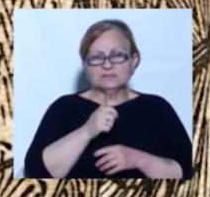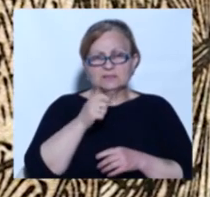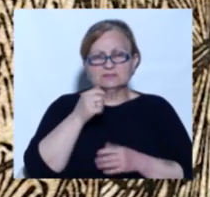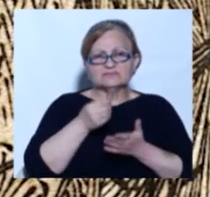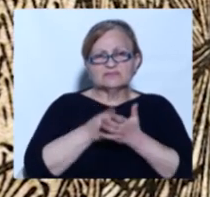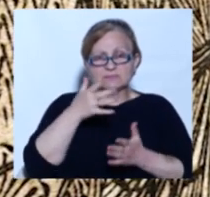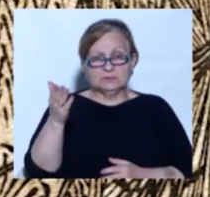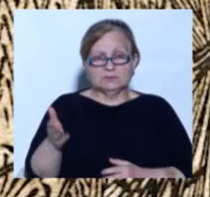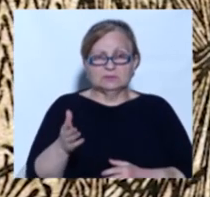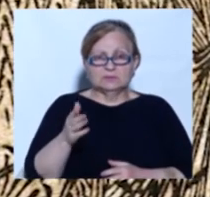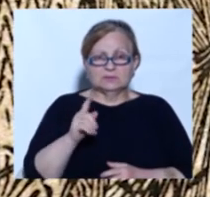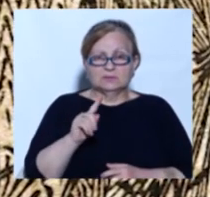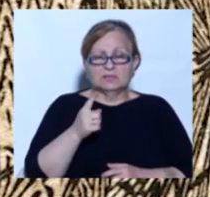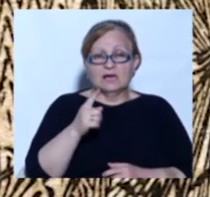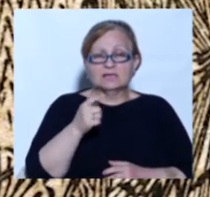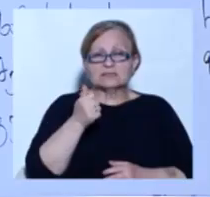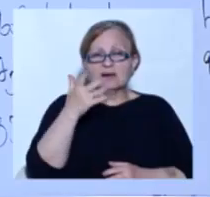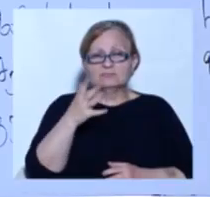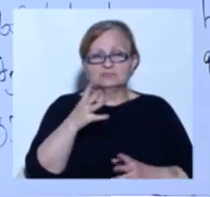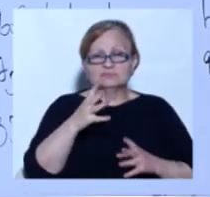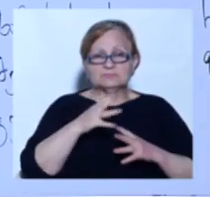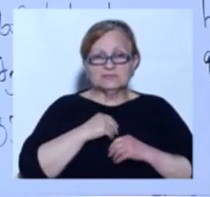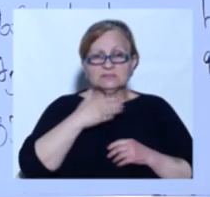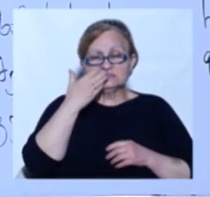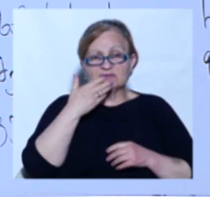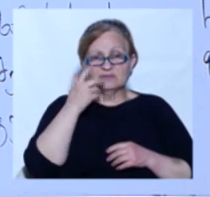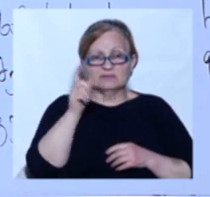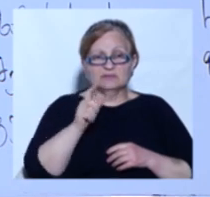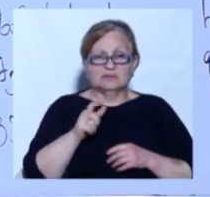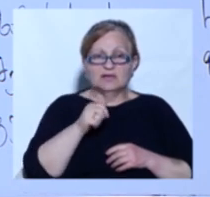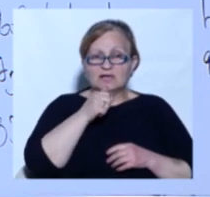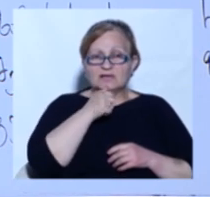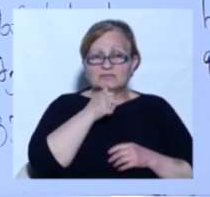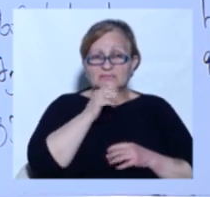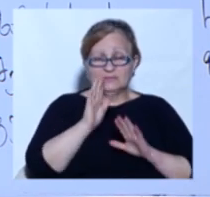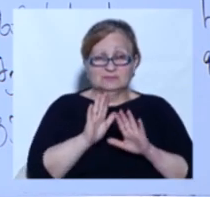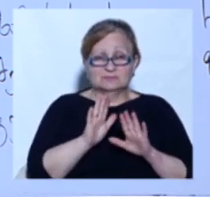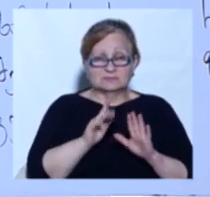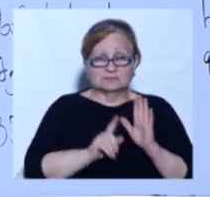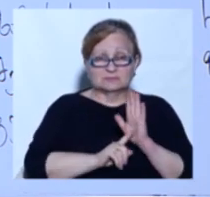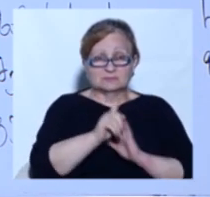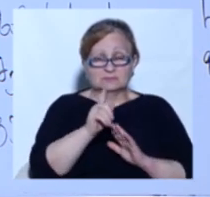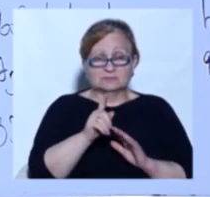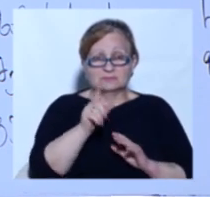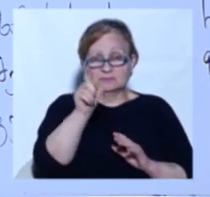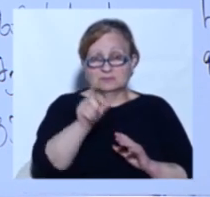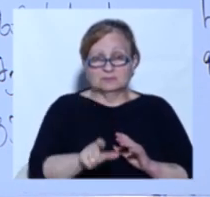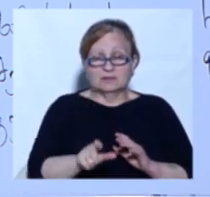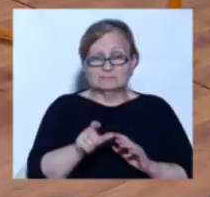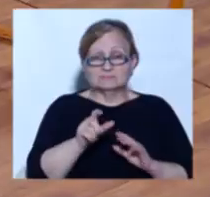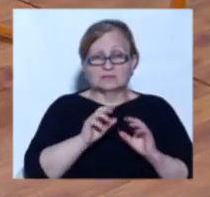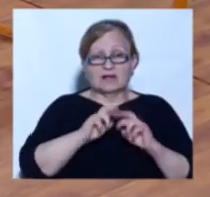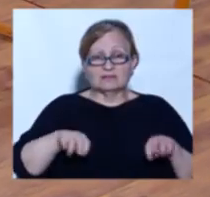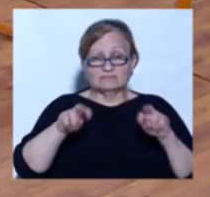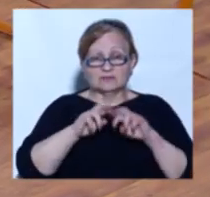დამაფიქრებელია მისი შემოქმედება და რამდენიმე ლექსი ერთად წავიკითხოთ. თუმცა ვიდრე აი ამ ჰაიკუს, ამ ლექსებს